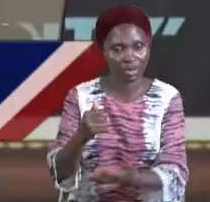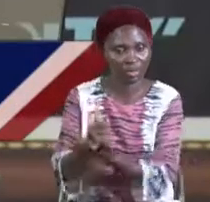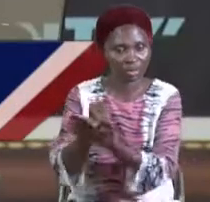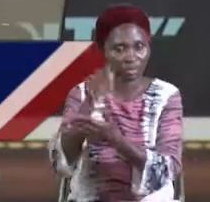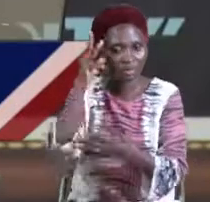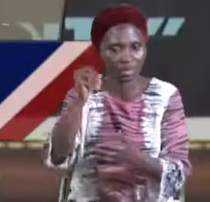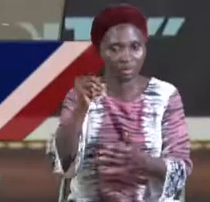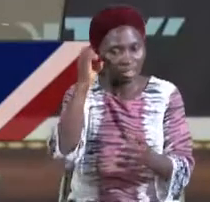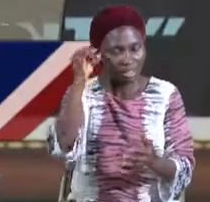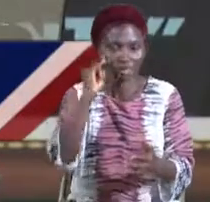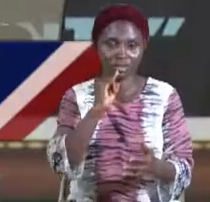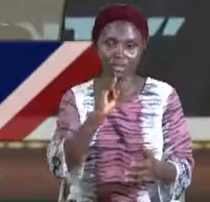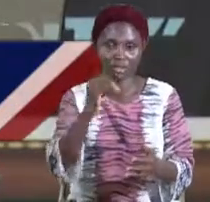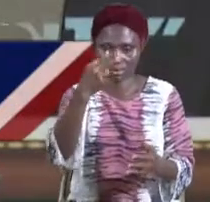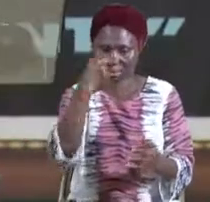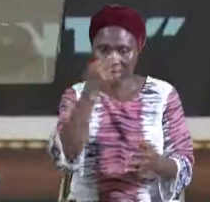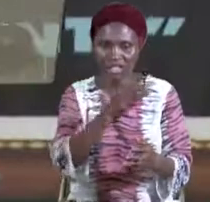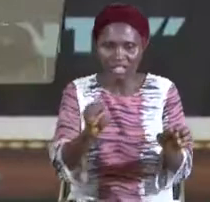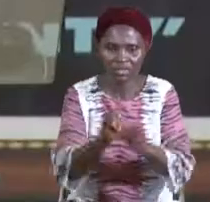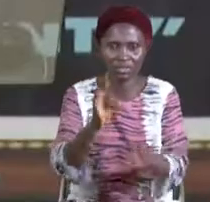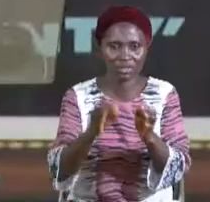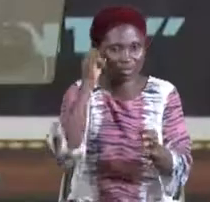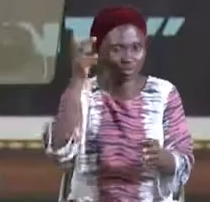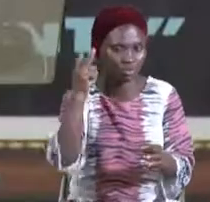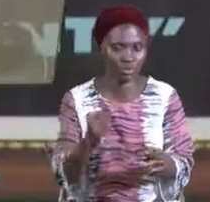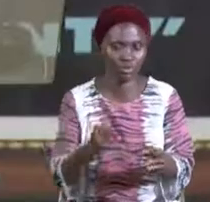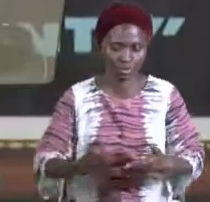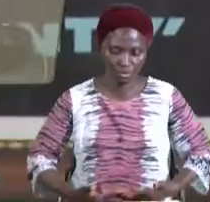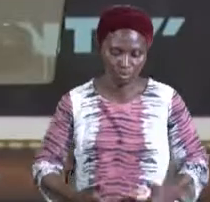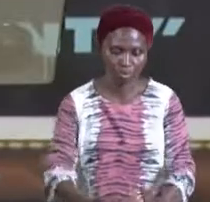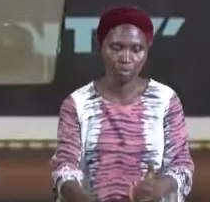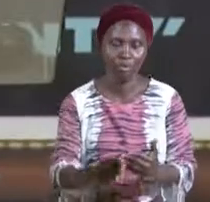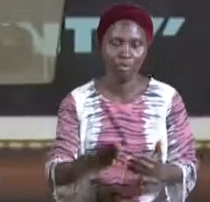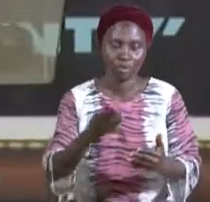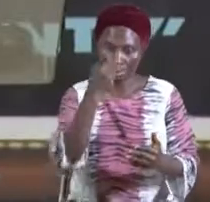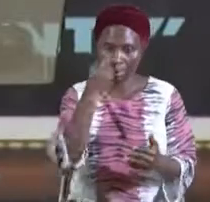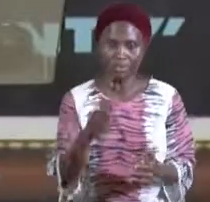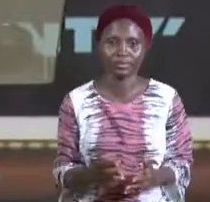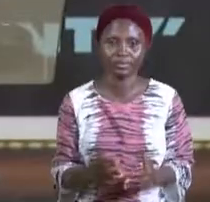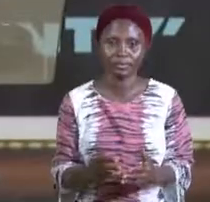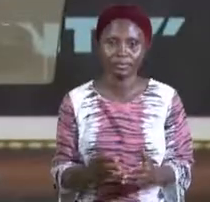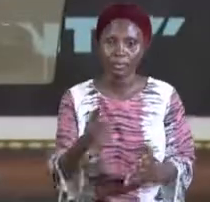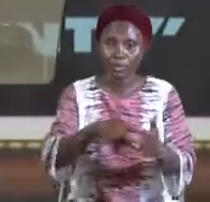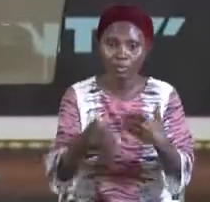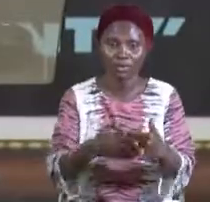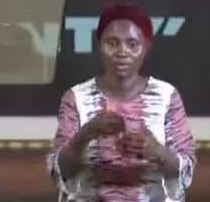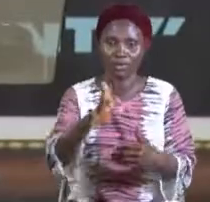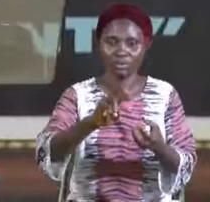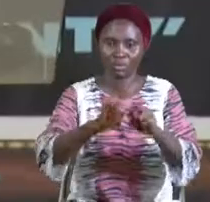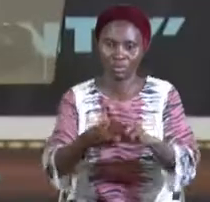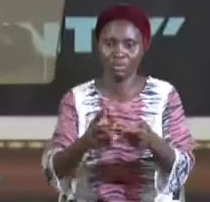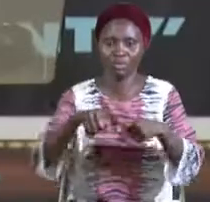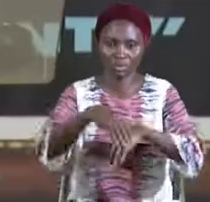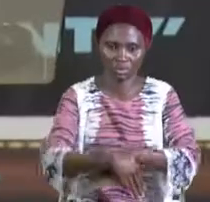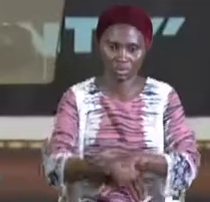Même s'il est né aveugle, avec Dieu, tout est possible. Et quels que soient les défis ce soir, quelle que soit la situation ce